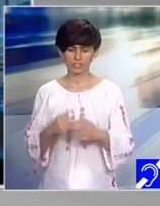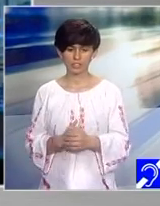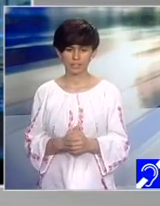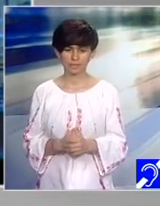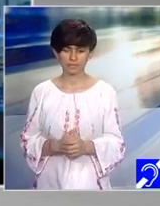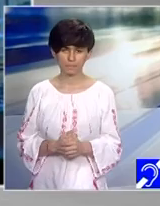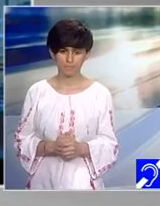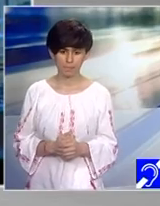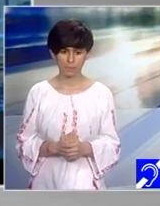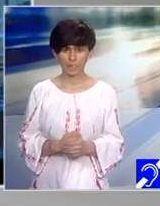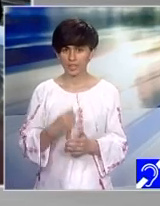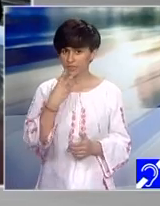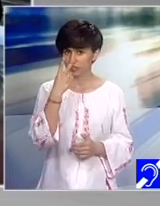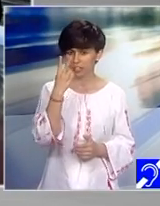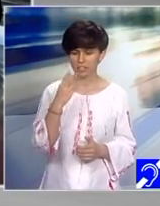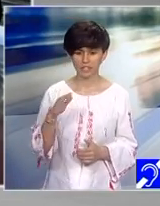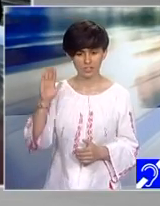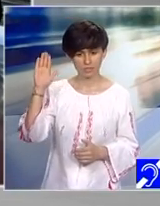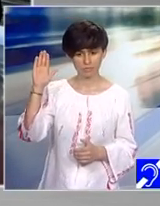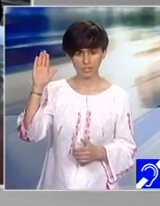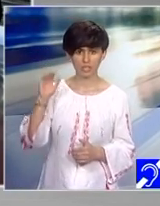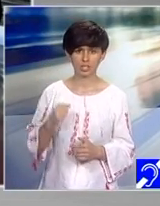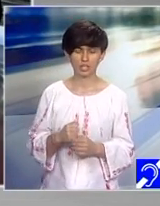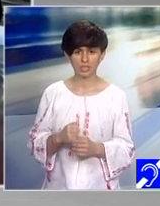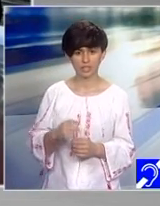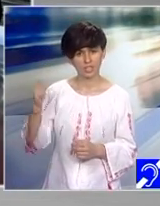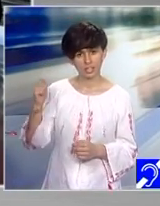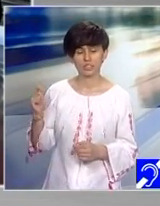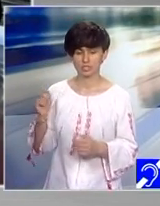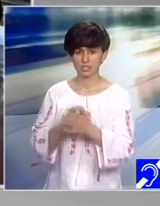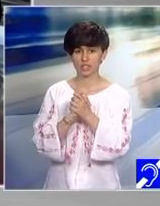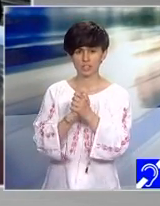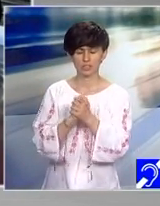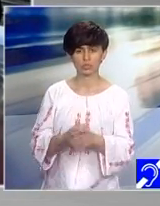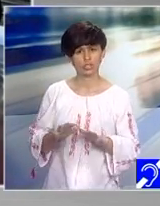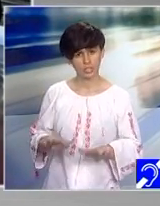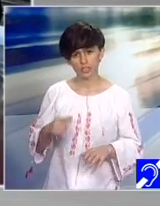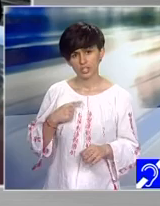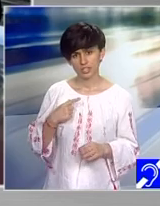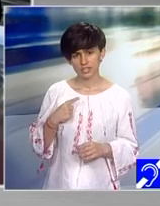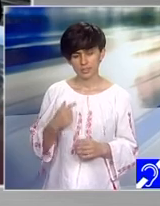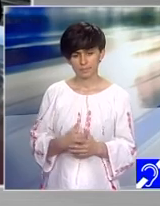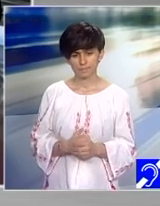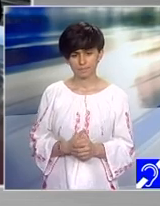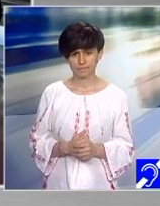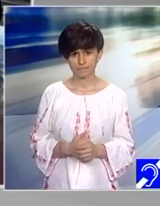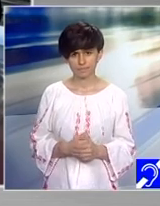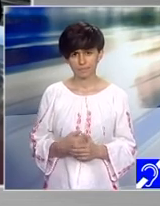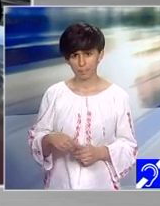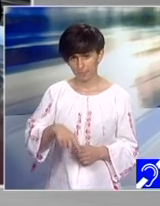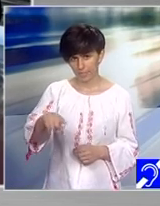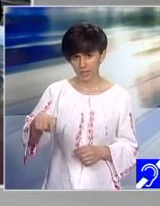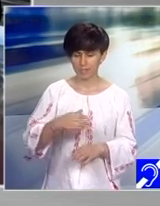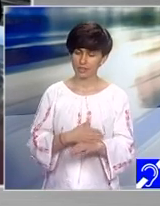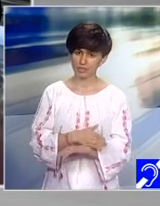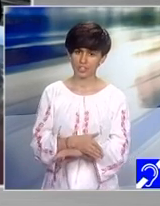buni. Mai sunt? Da? În țările de succes? Da. În alte țări? În alte țări. Intri la noi în clasă și